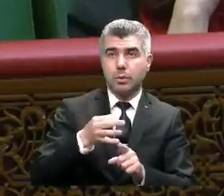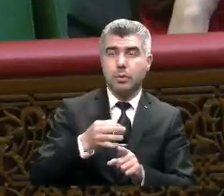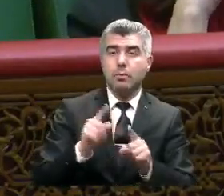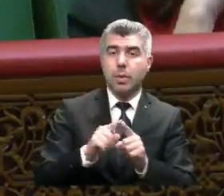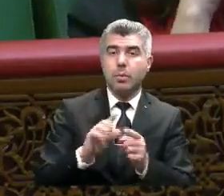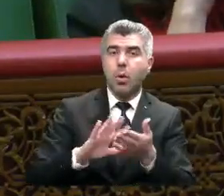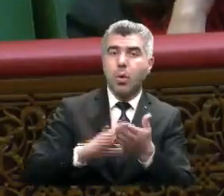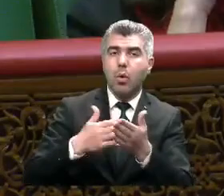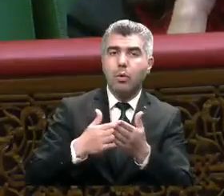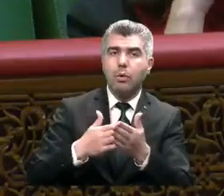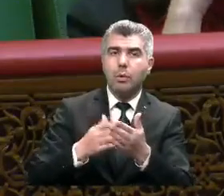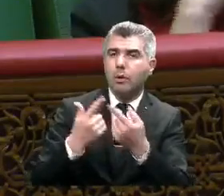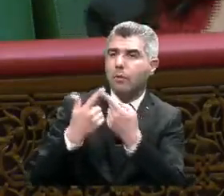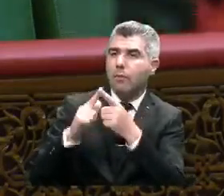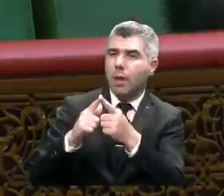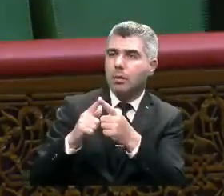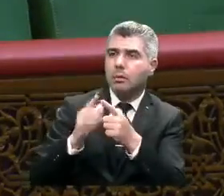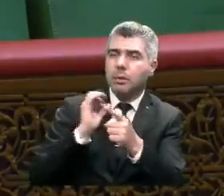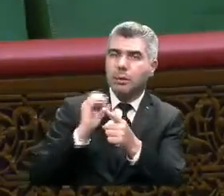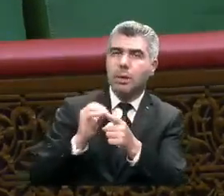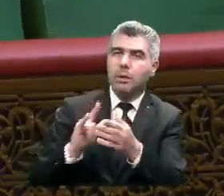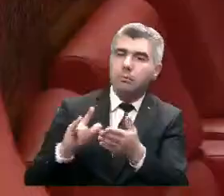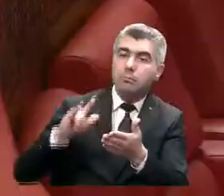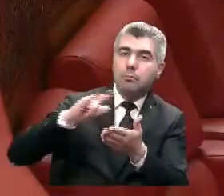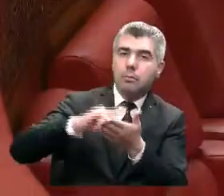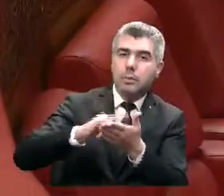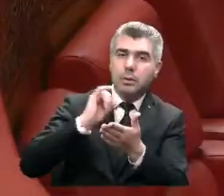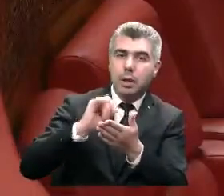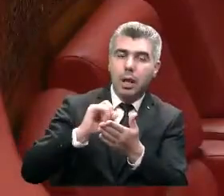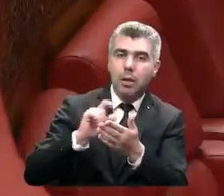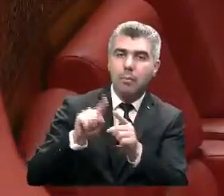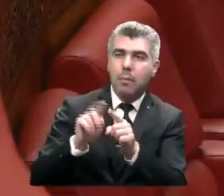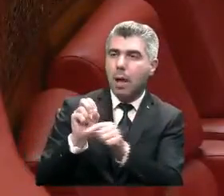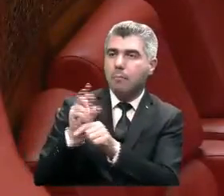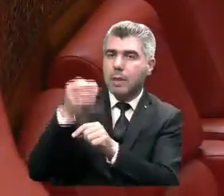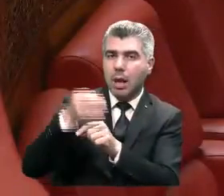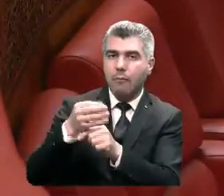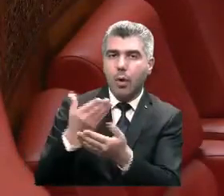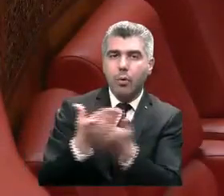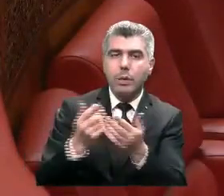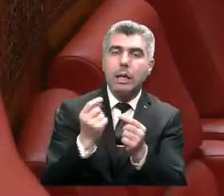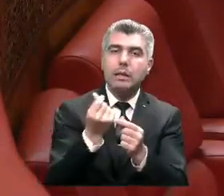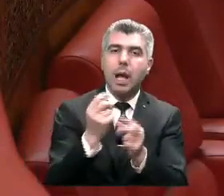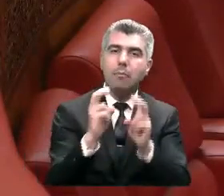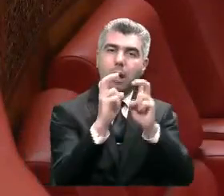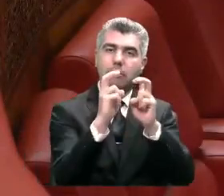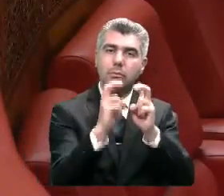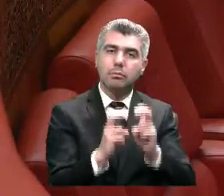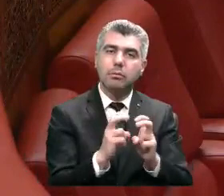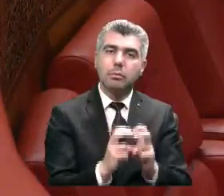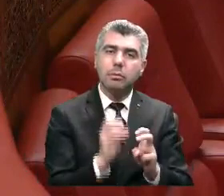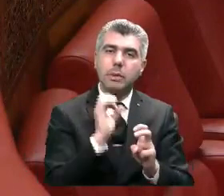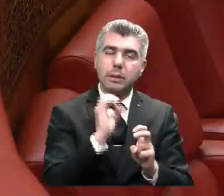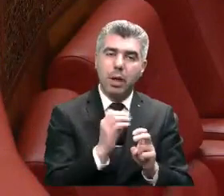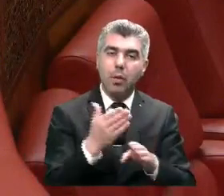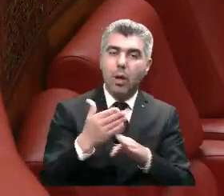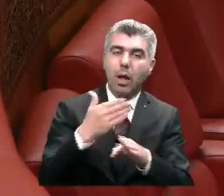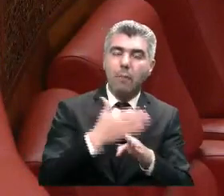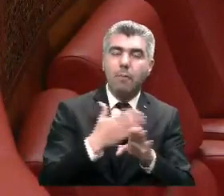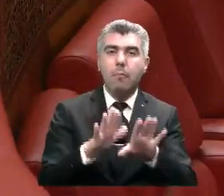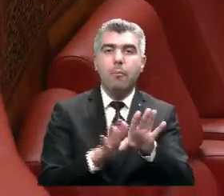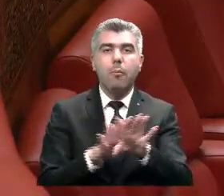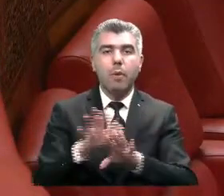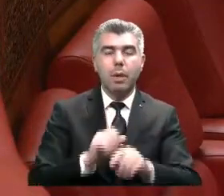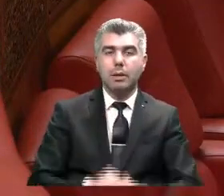تكثيف الربط الجوي وانعكس ايجابا على مستوى الثمنه ديال التذاكر قبل هذه المبادره